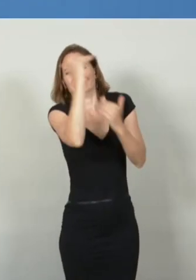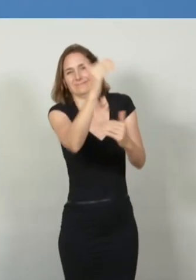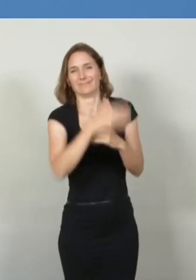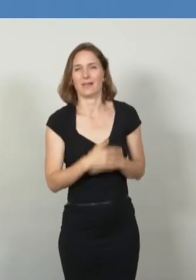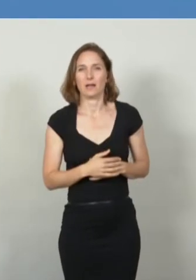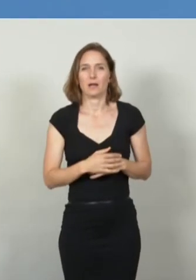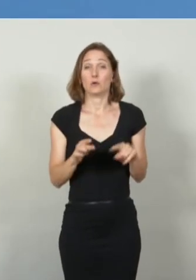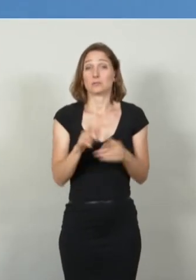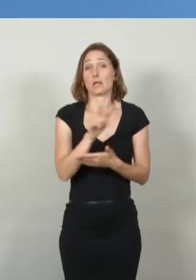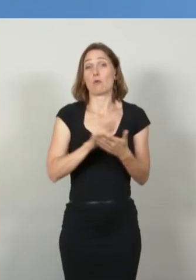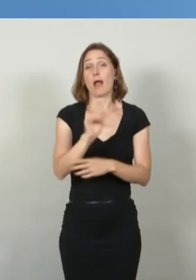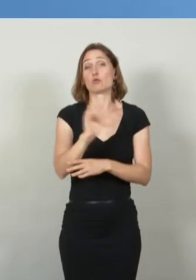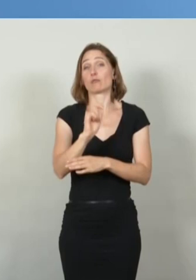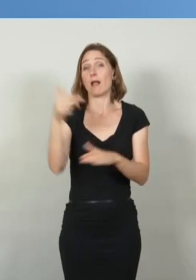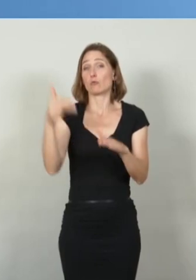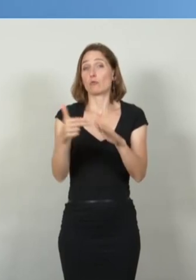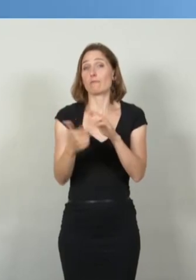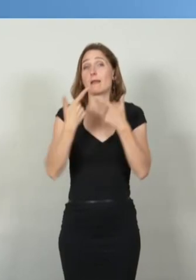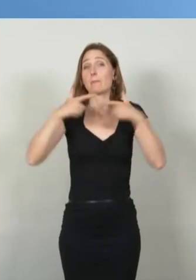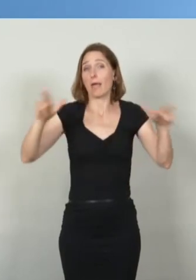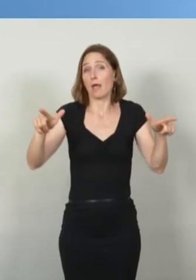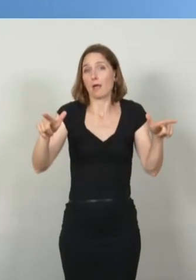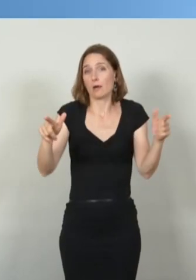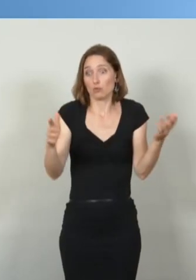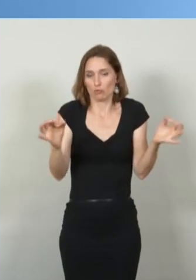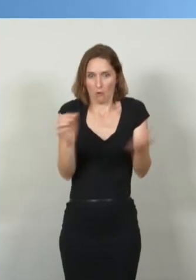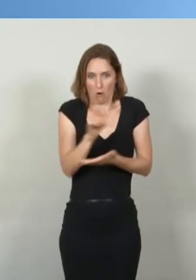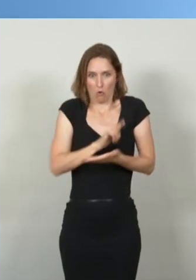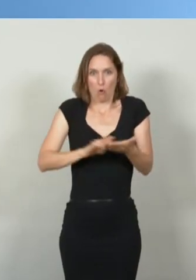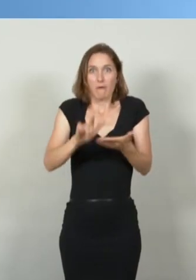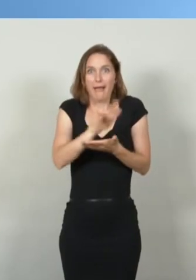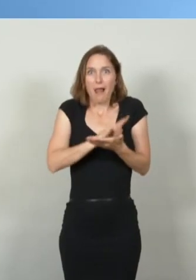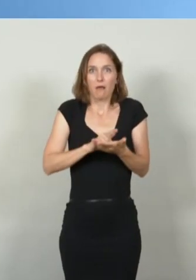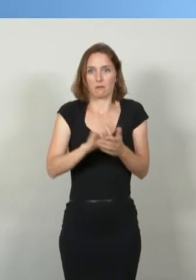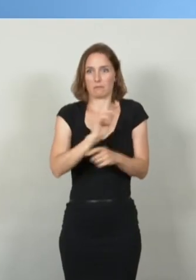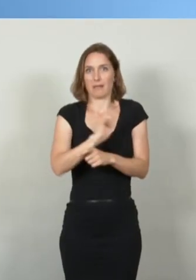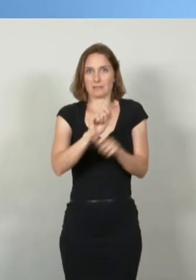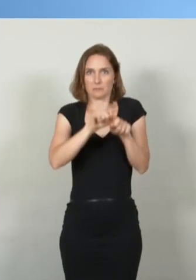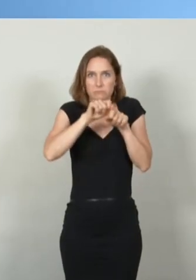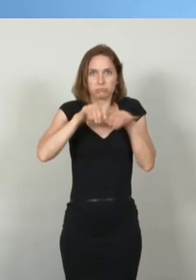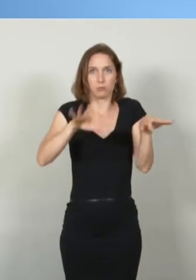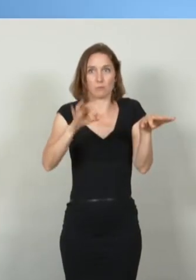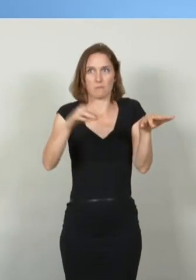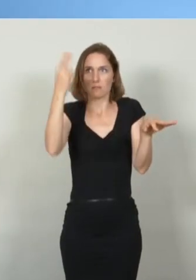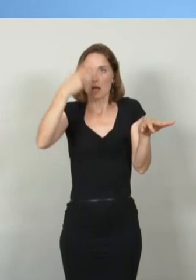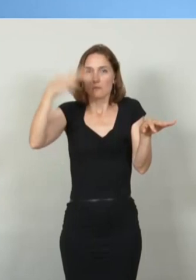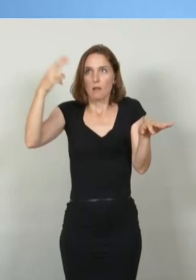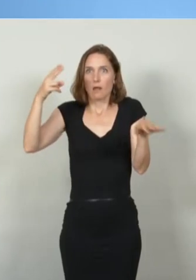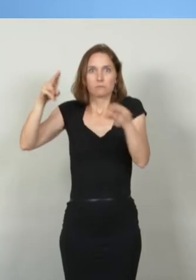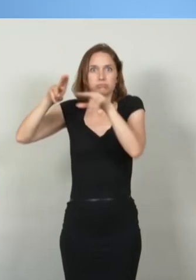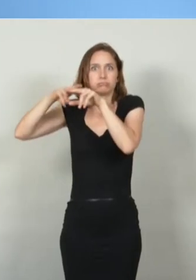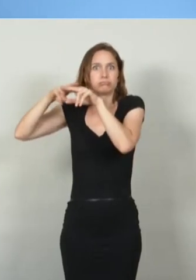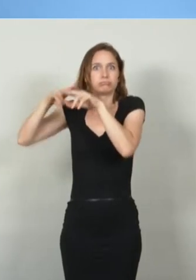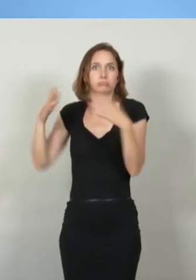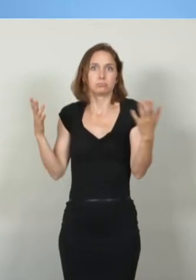on voit bien évidemment qu'il y a eu surtout une retombée locale dans la presse et tant mieux mais pas du tout de portée nationale puisqu'en fait encore une fois un problème d'efficacité